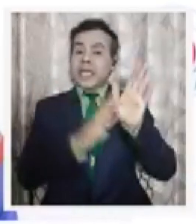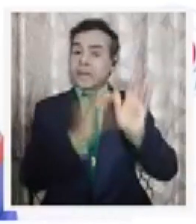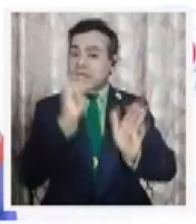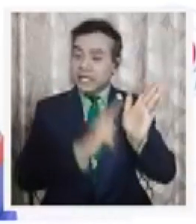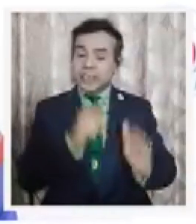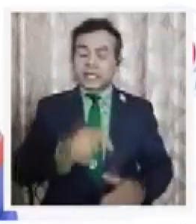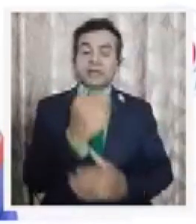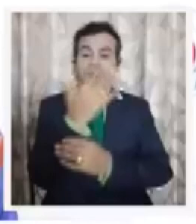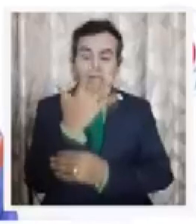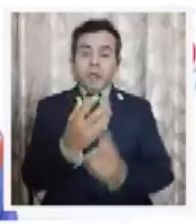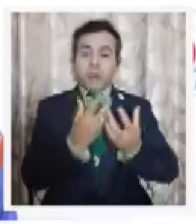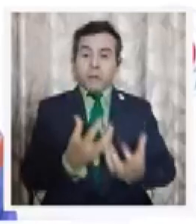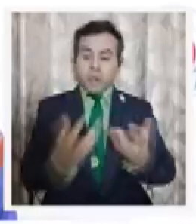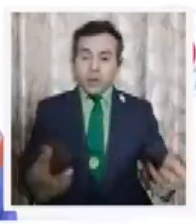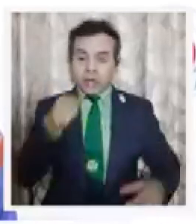খাবার খাবেন